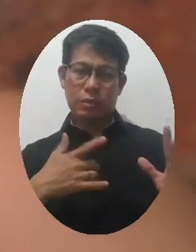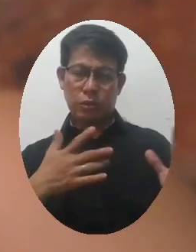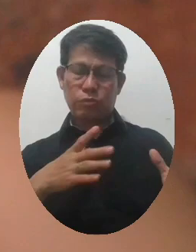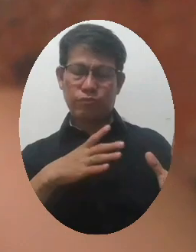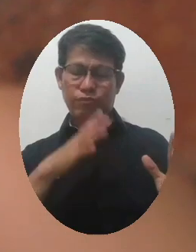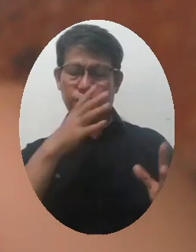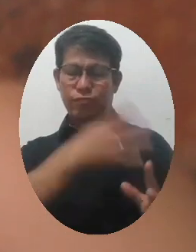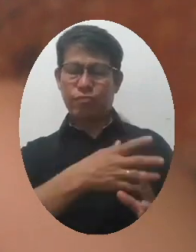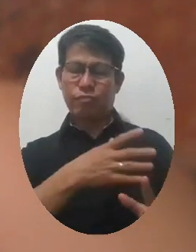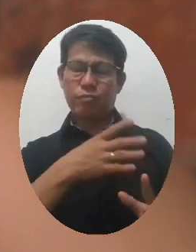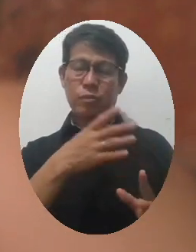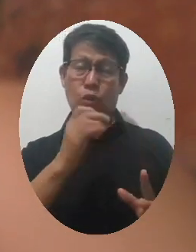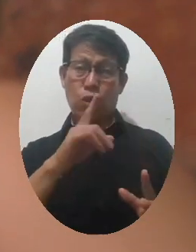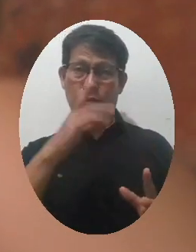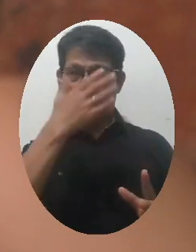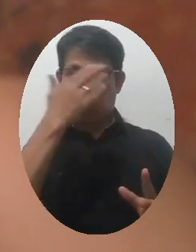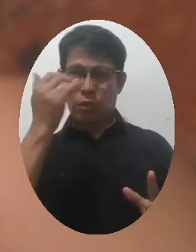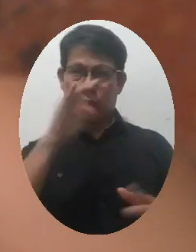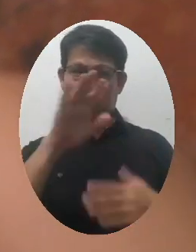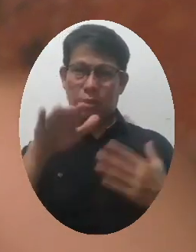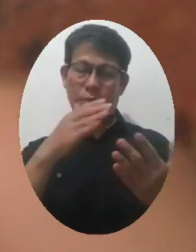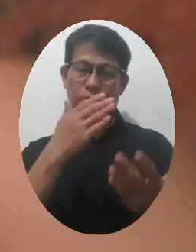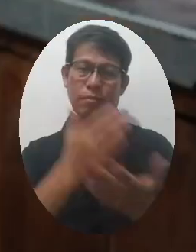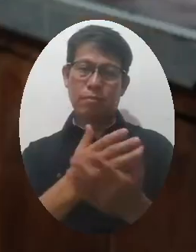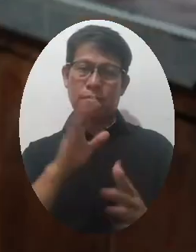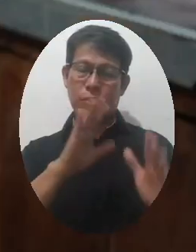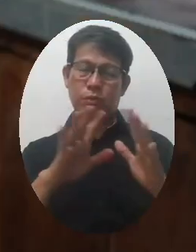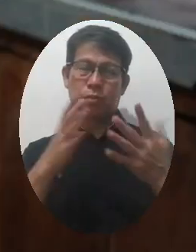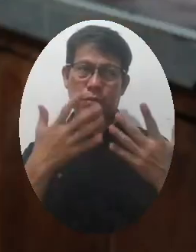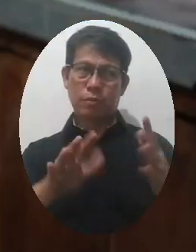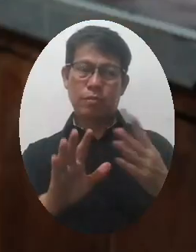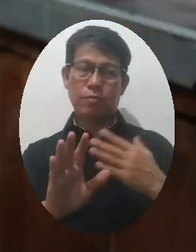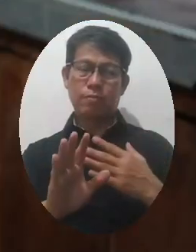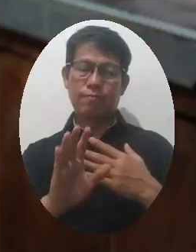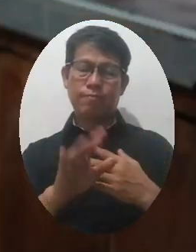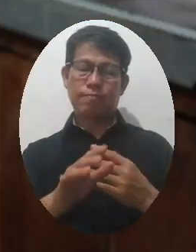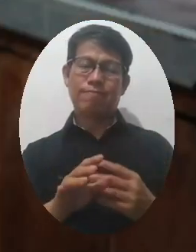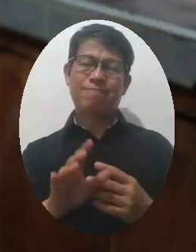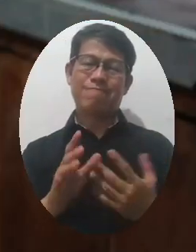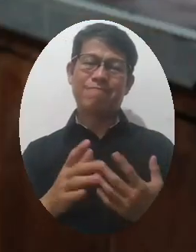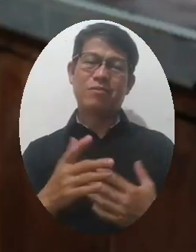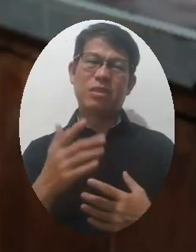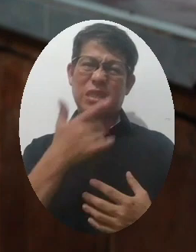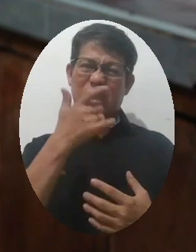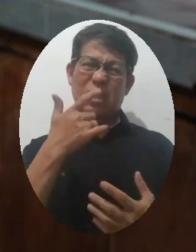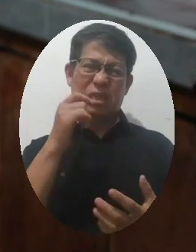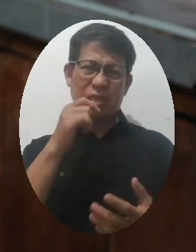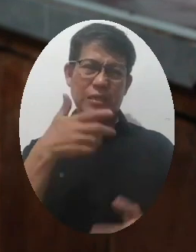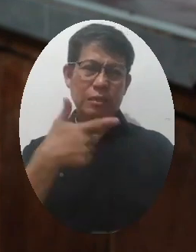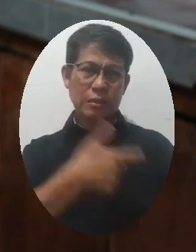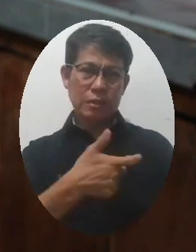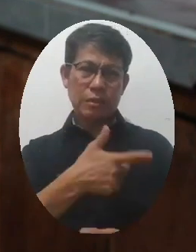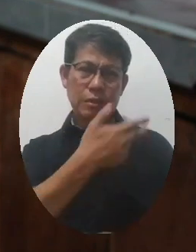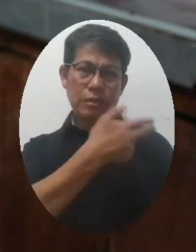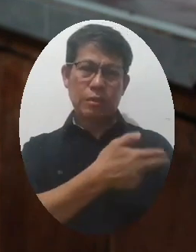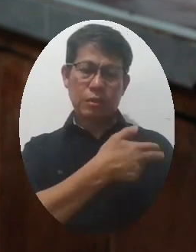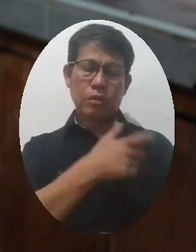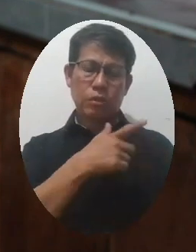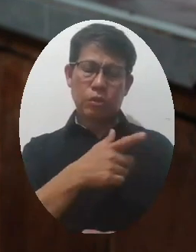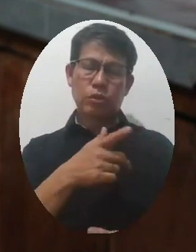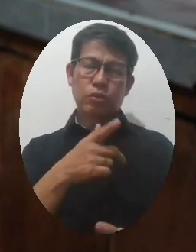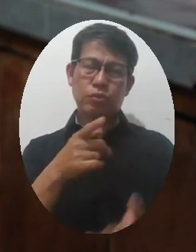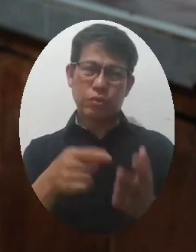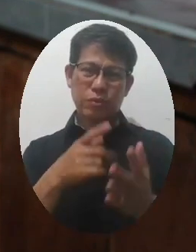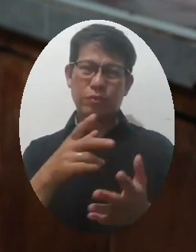nararamdaman ni Dwayne, na kada balik namin ng hospital, tinutusok siya. Doon